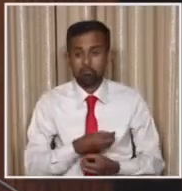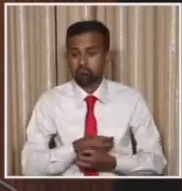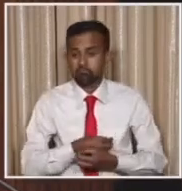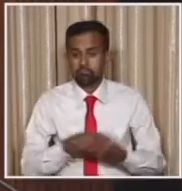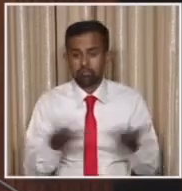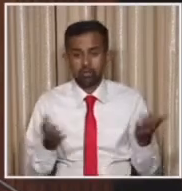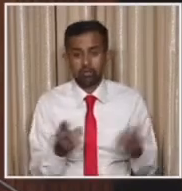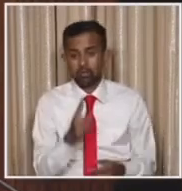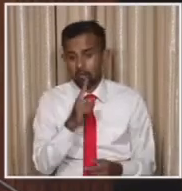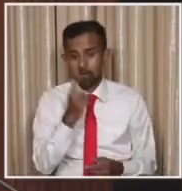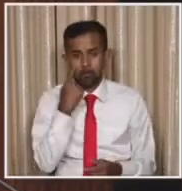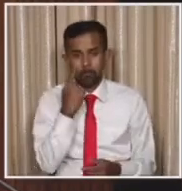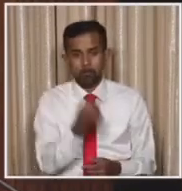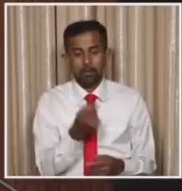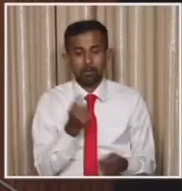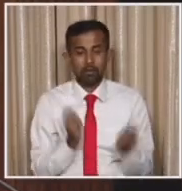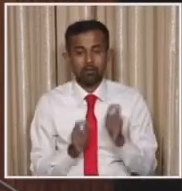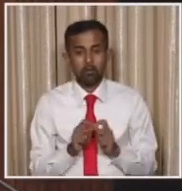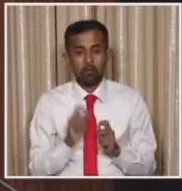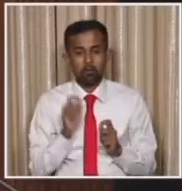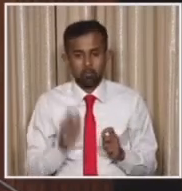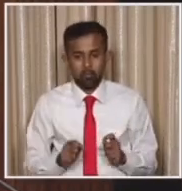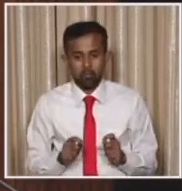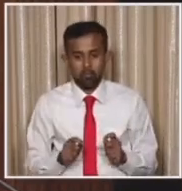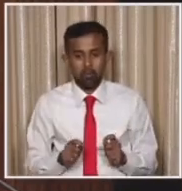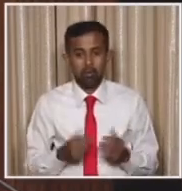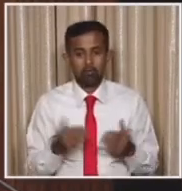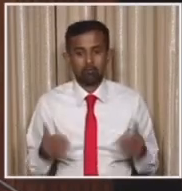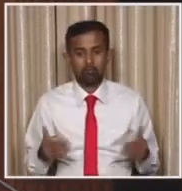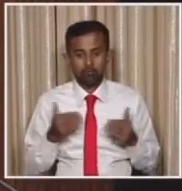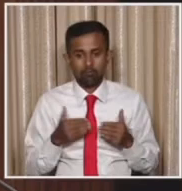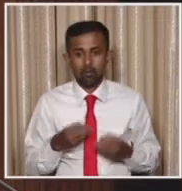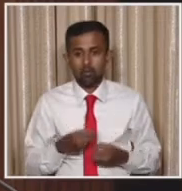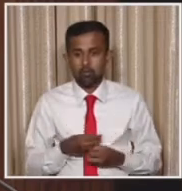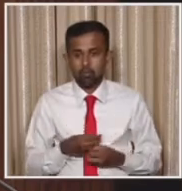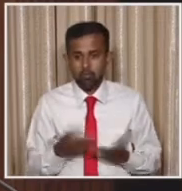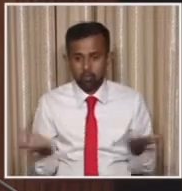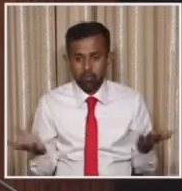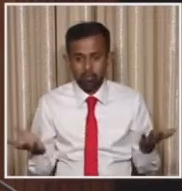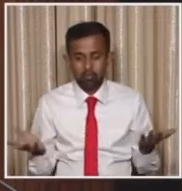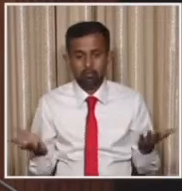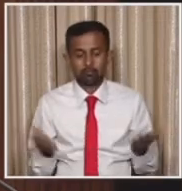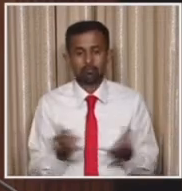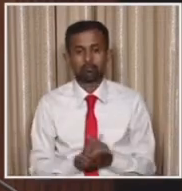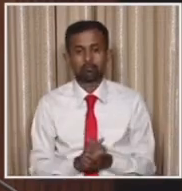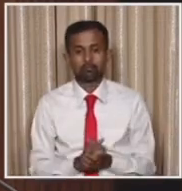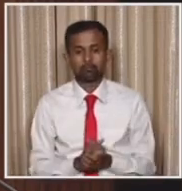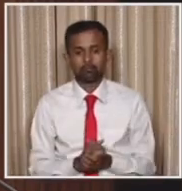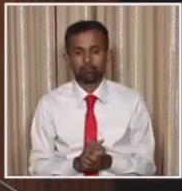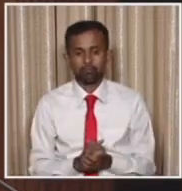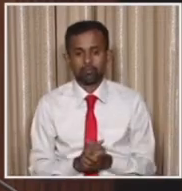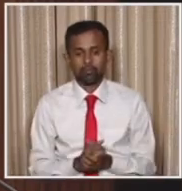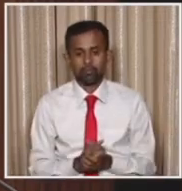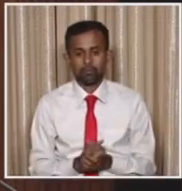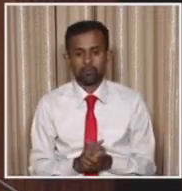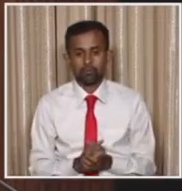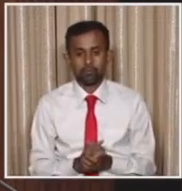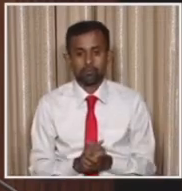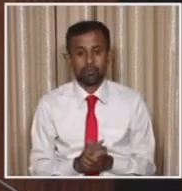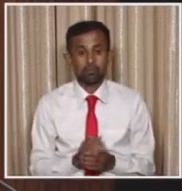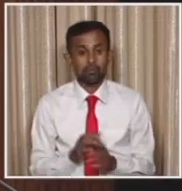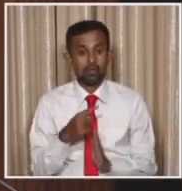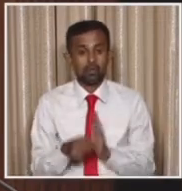فيلمي بوقت تماي أمي كريكت بال كمان لي أمي وارتمان ويناسه كارنا بارد باتين هباي مي راتي